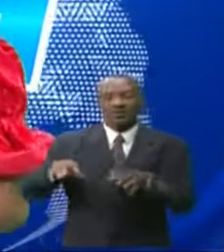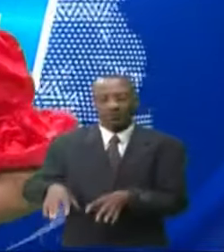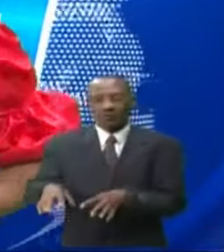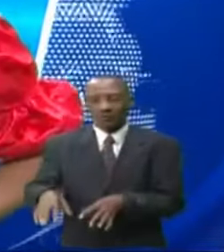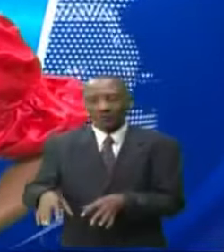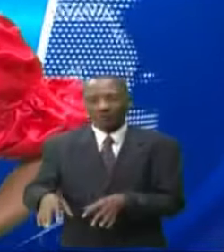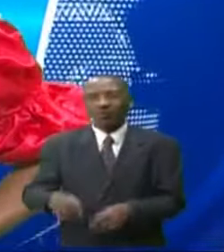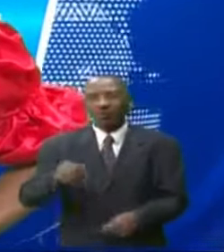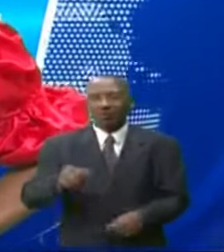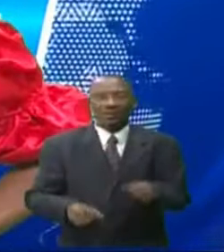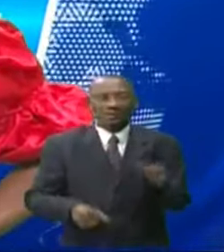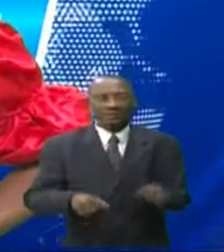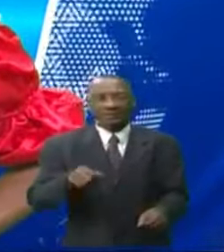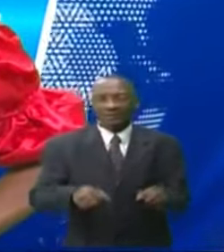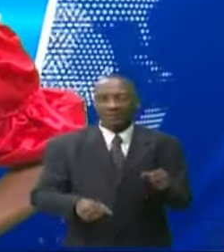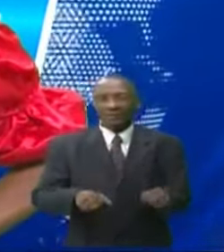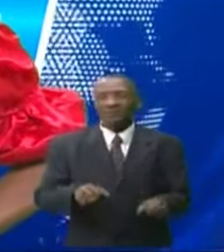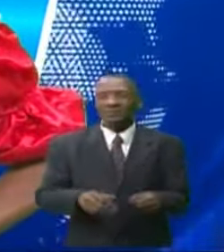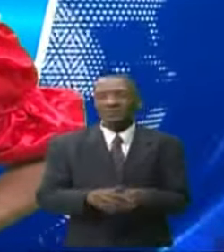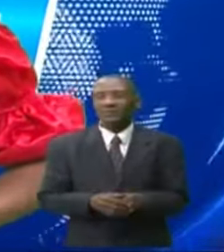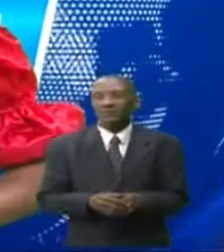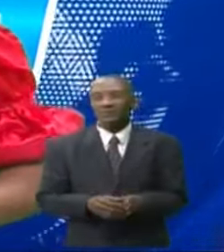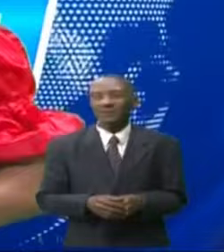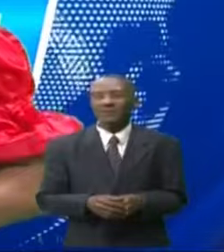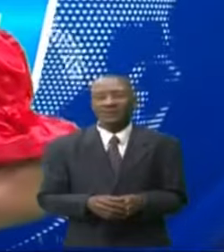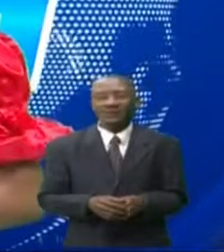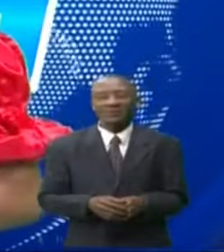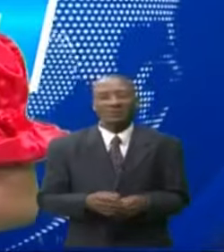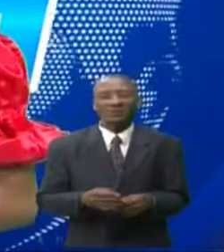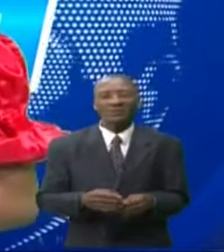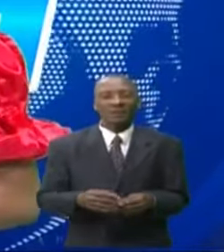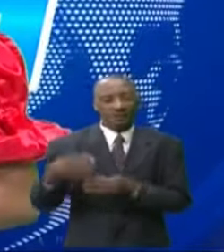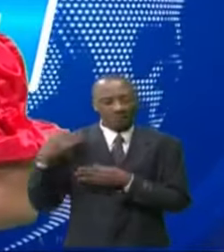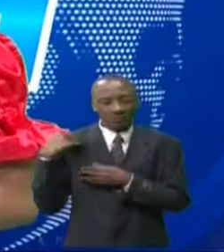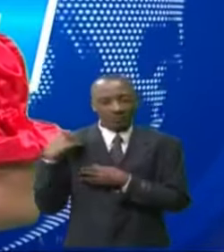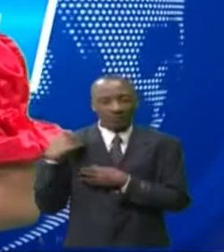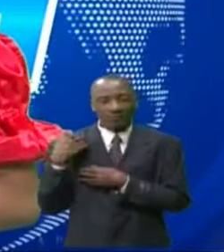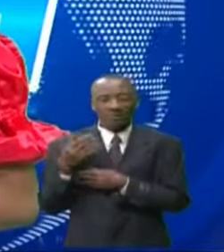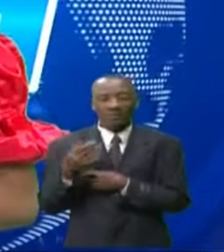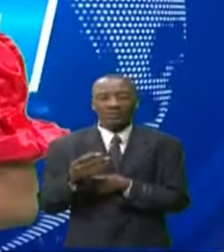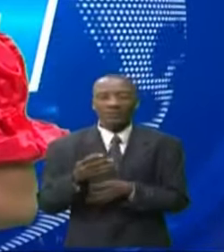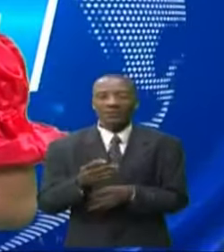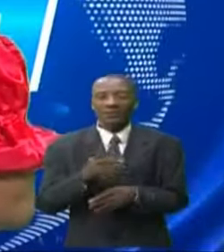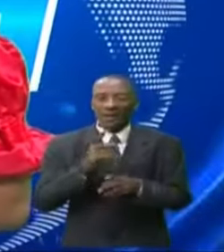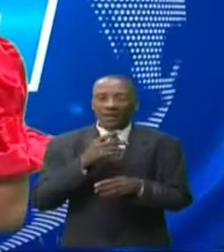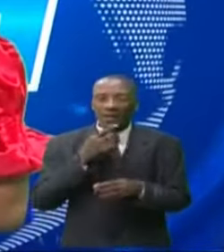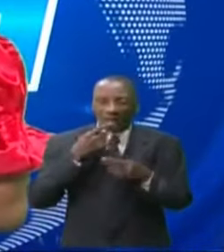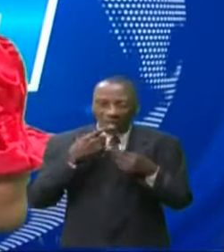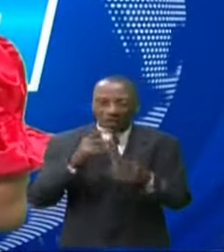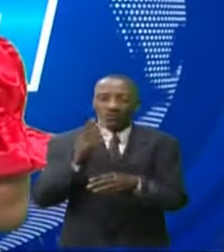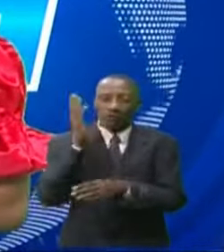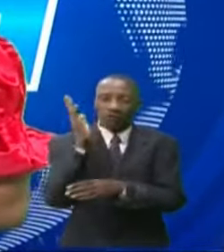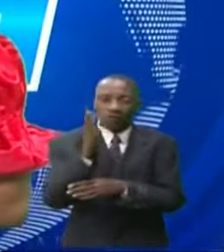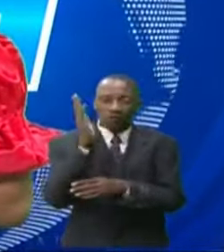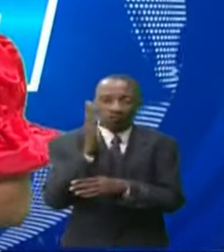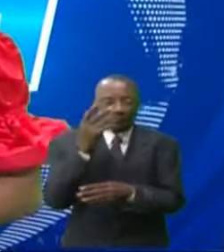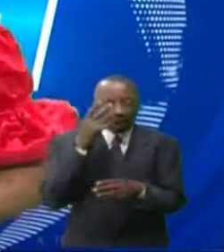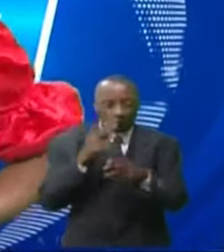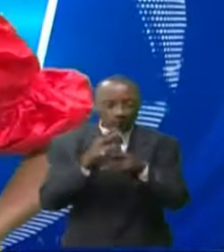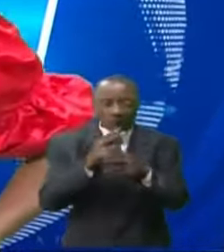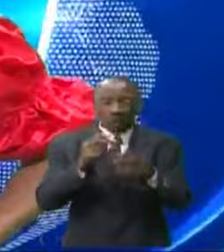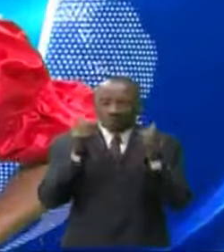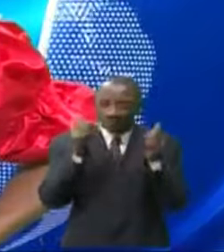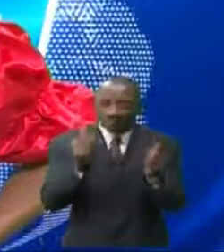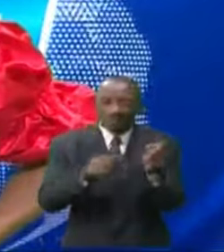a rappelé à l'ordre les hommes en uniforme la sécurisation de personnes et leurs biens constituent le maître mot lors de